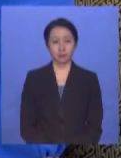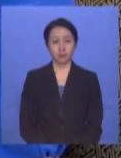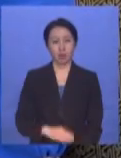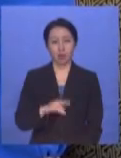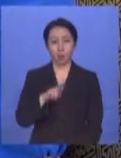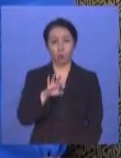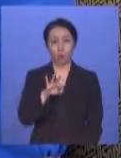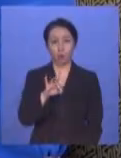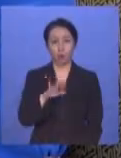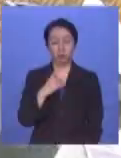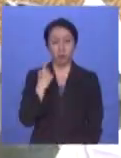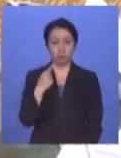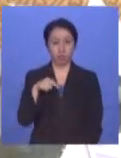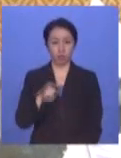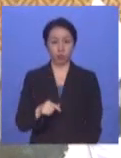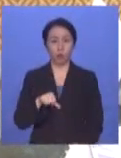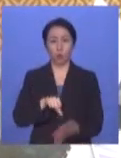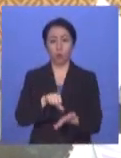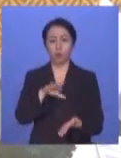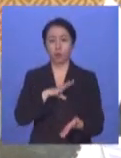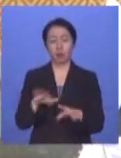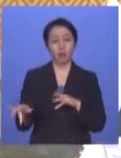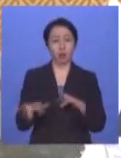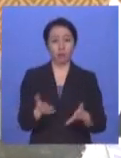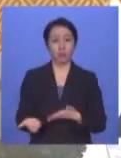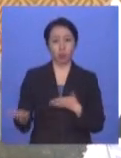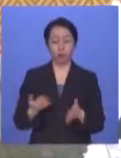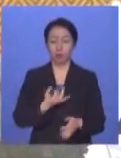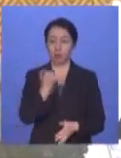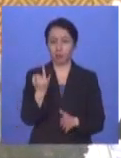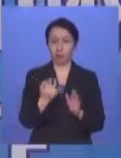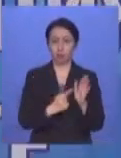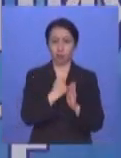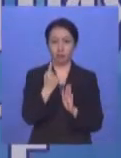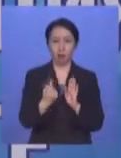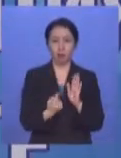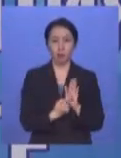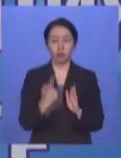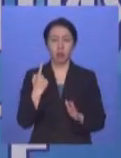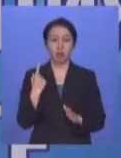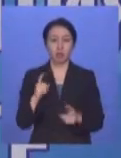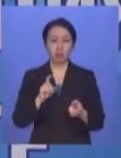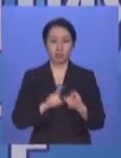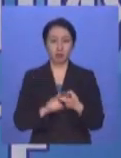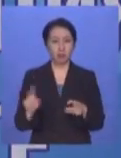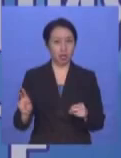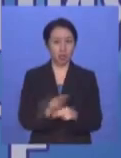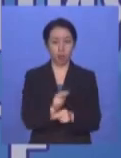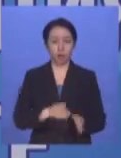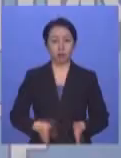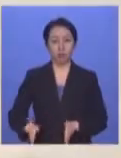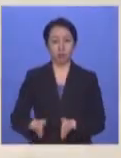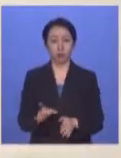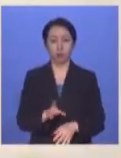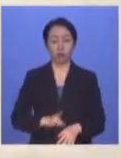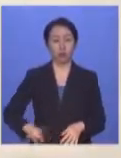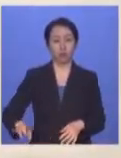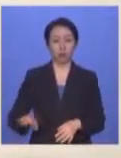Жанат Мухамеджанов – один из тех, кто принял участие в акции и пришел задать интересующие вопросы. Один из них связан с ремонтом дорог в регионе.